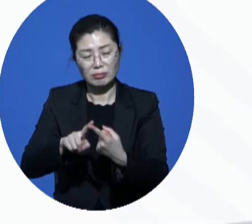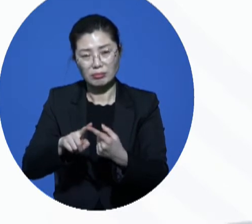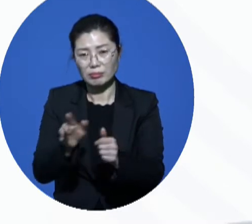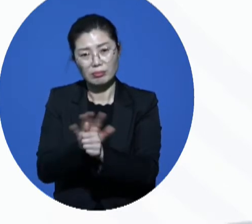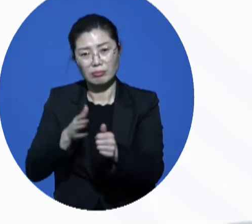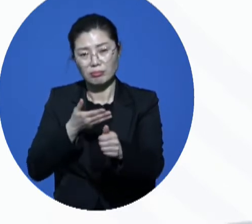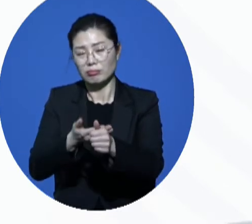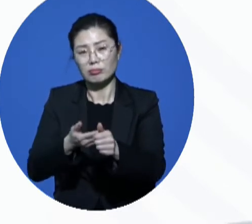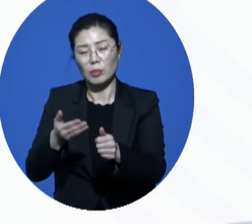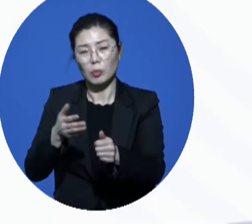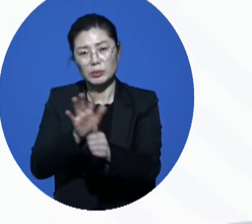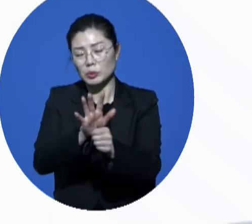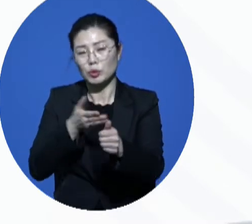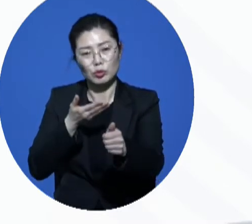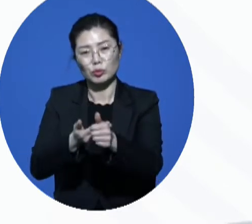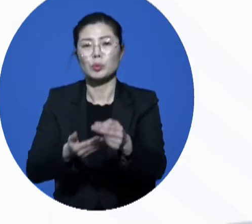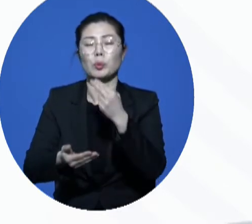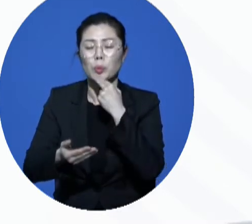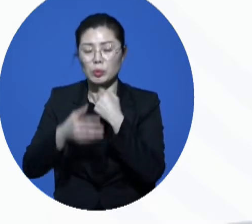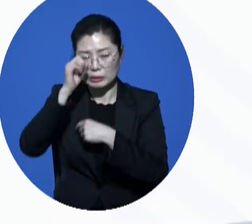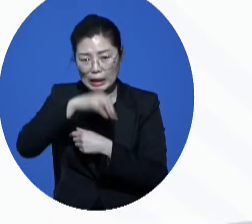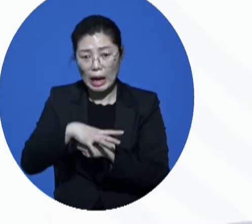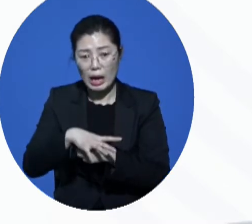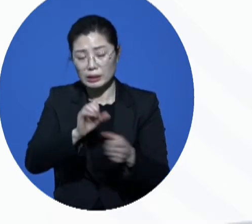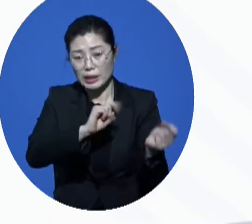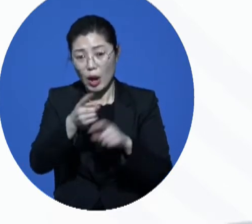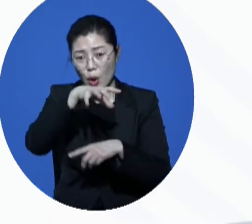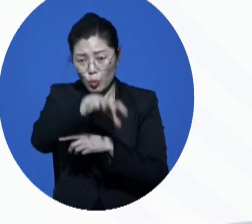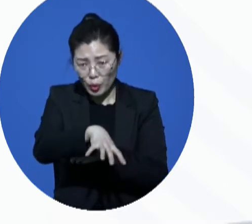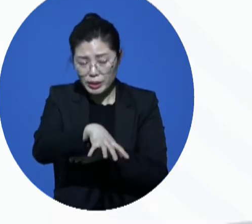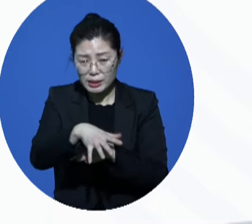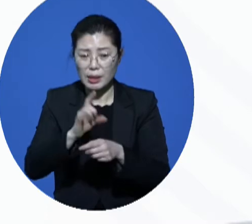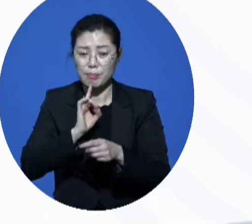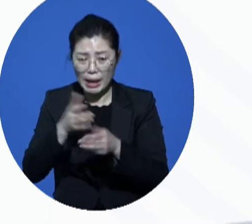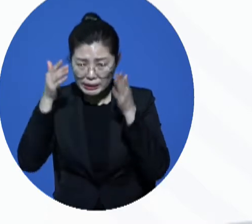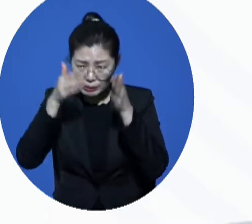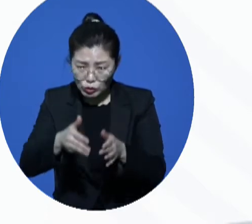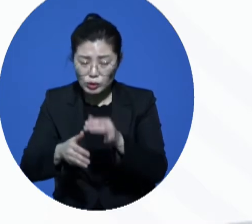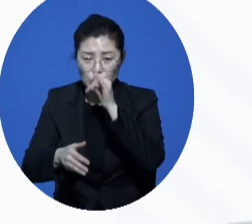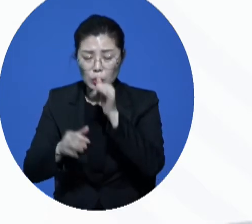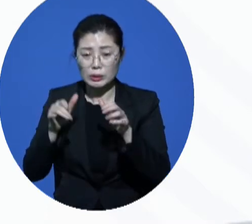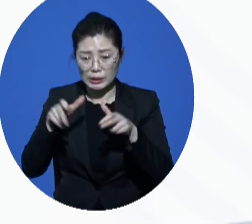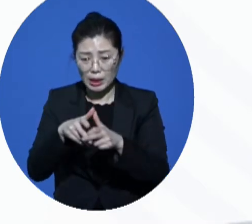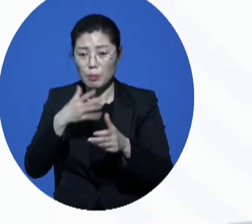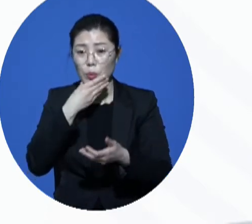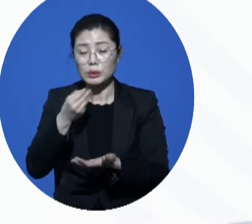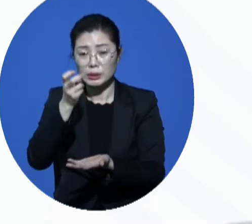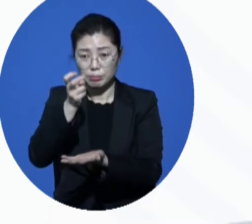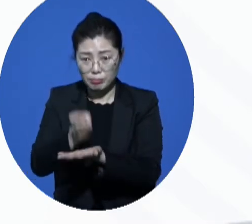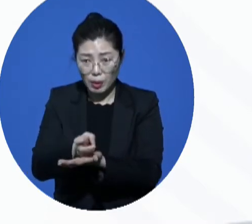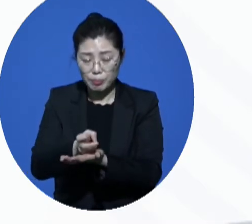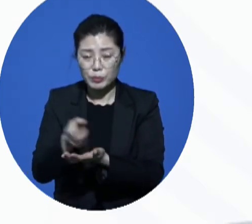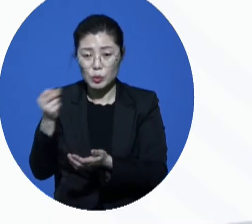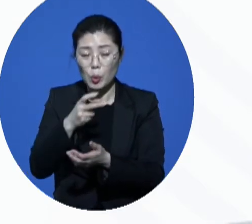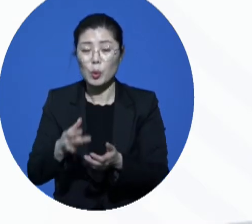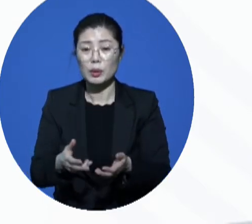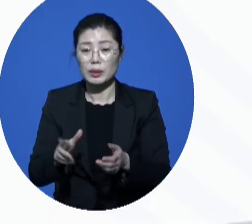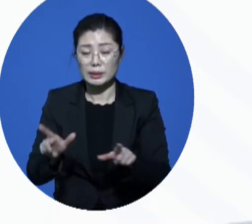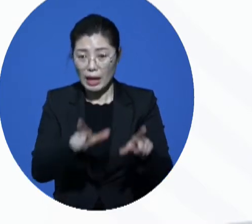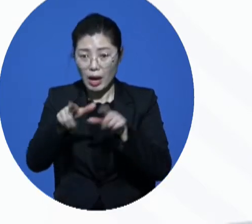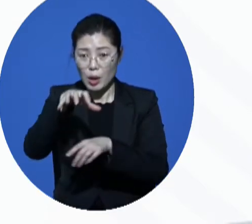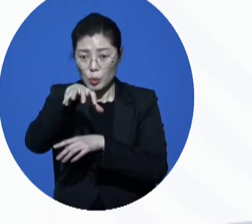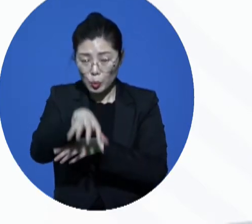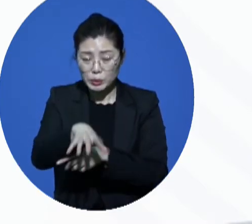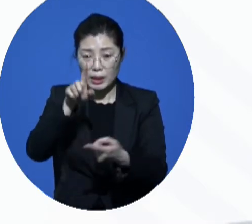않았습니다. 신화재활원은 시설 유지에만 집중하고 있었고요. 장애인복지법에는 장애인 거주시설에